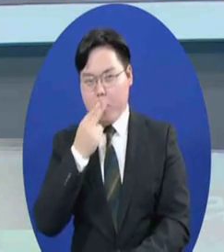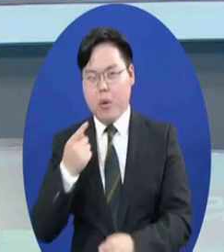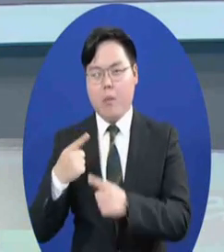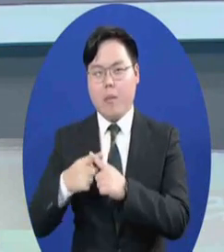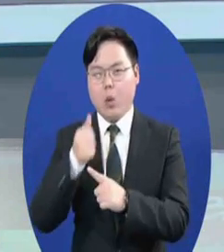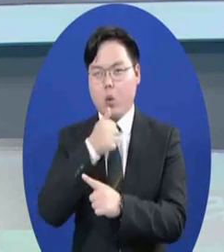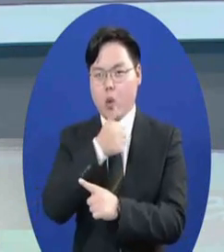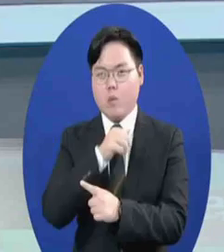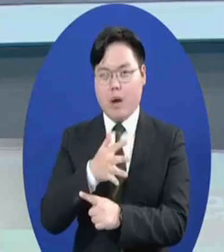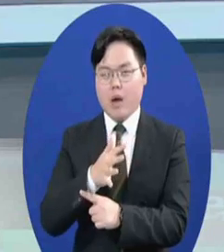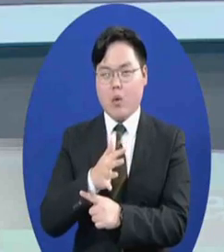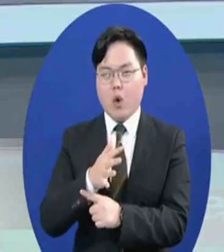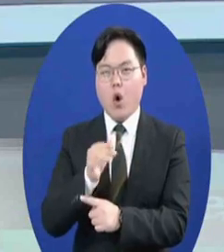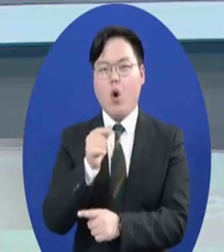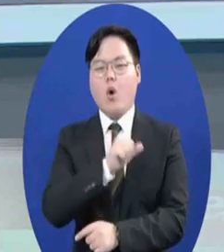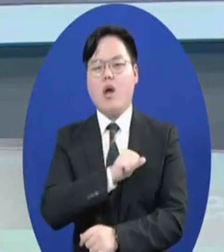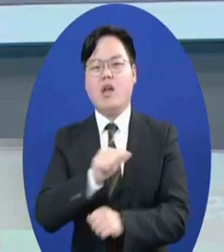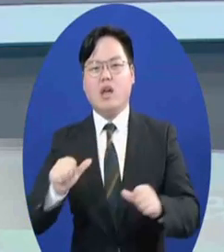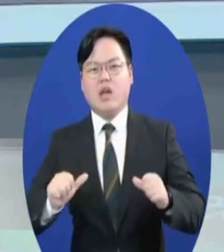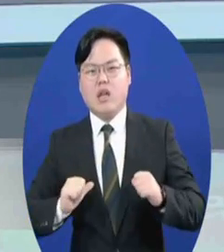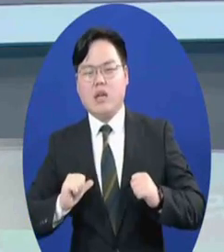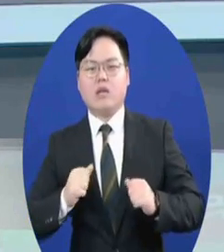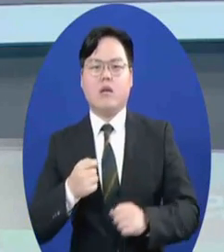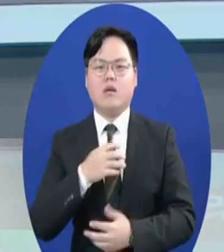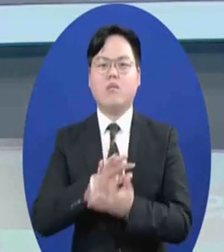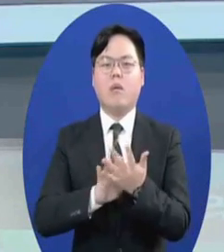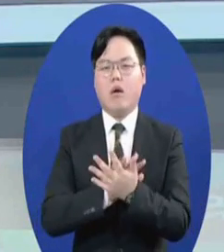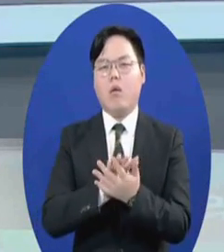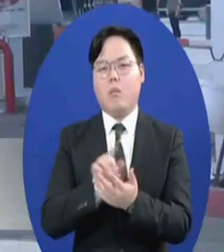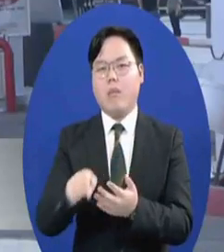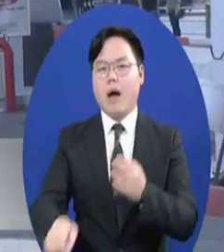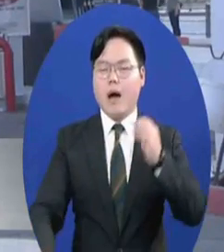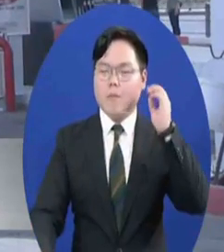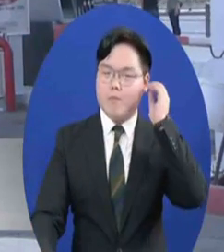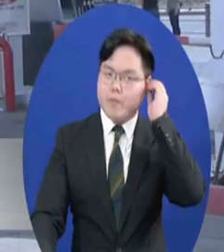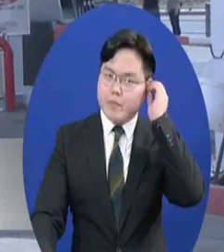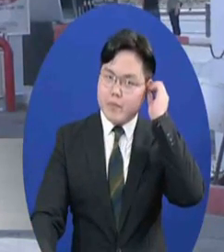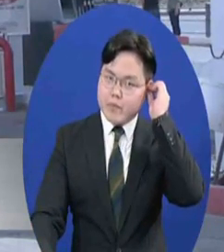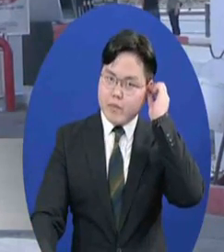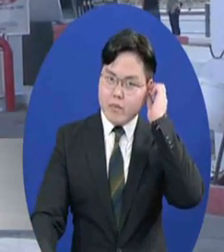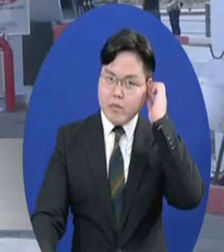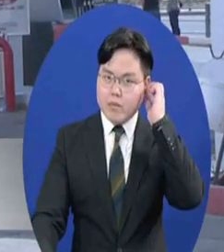албаныхан цоо яриа ташаа мэдээл хомсдол үүсгэсэн гэж тайлбарлаж байна.